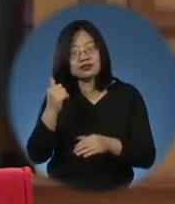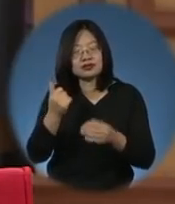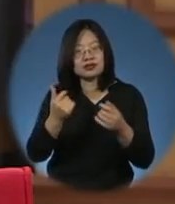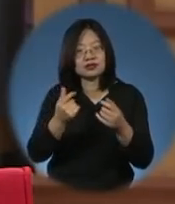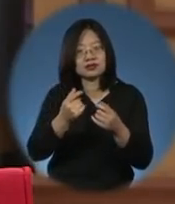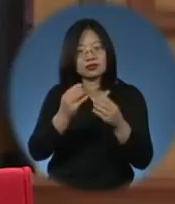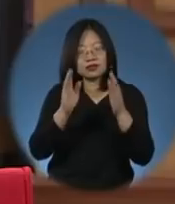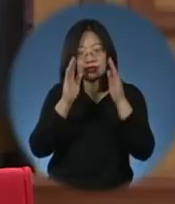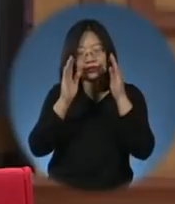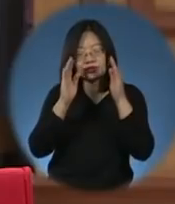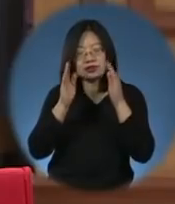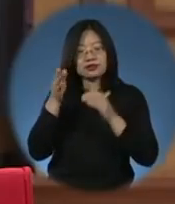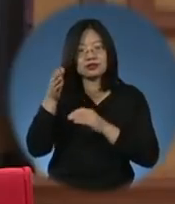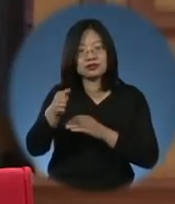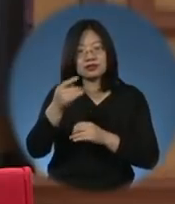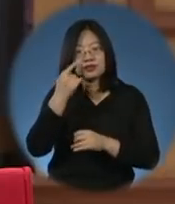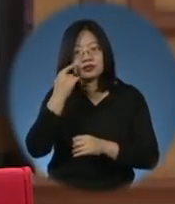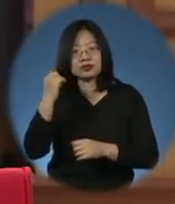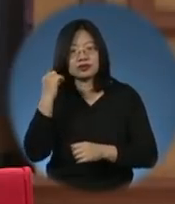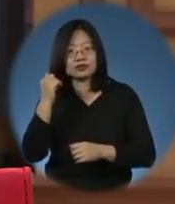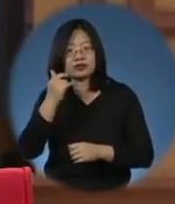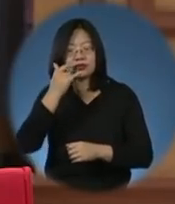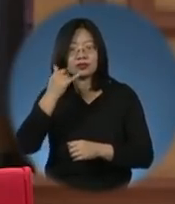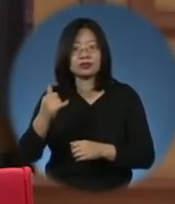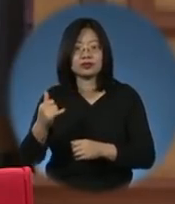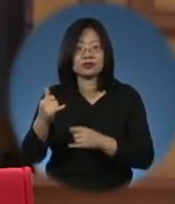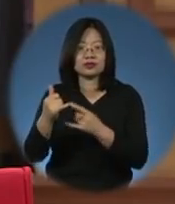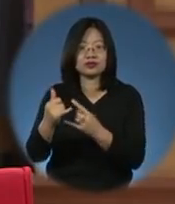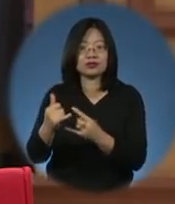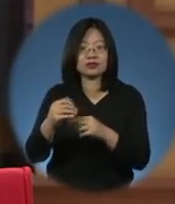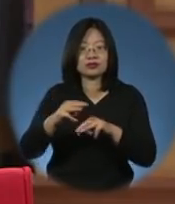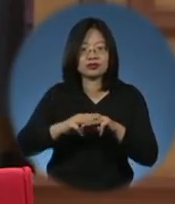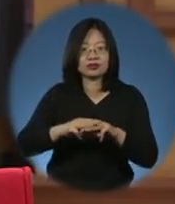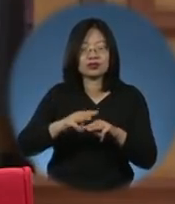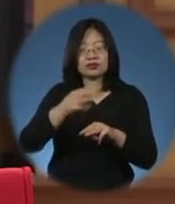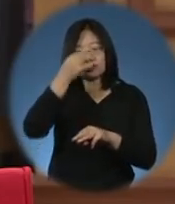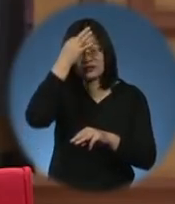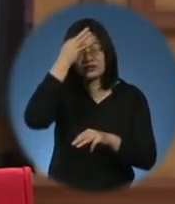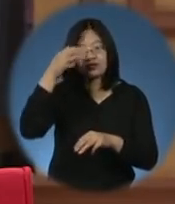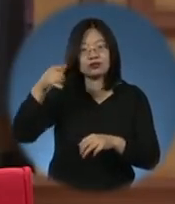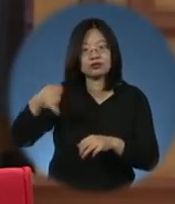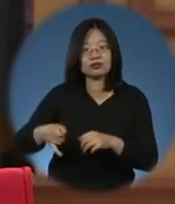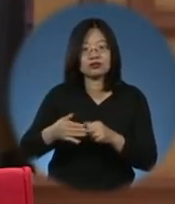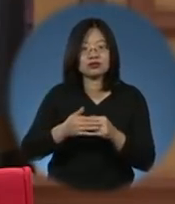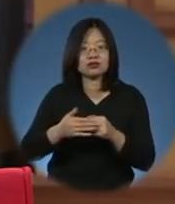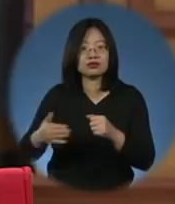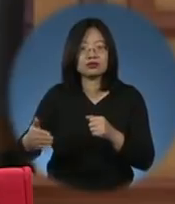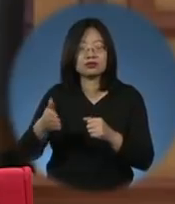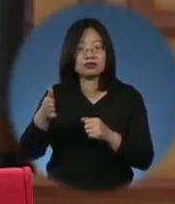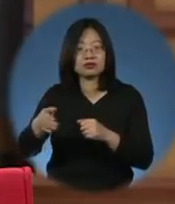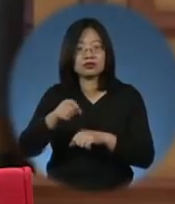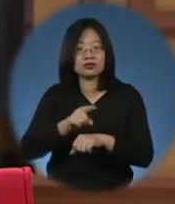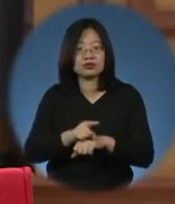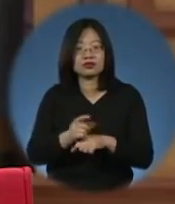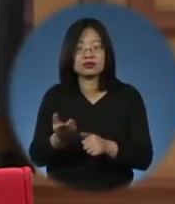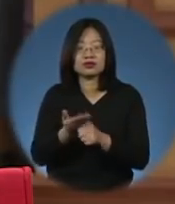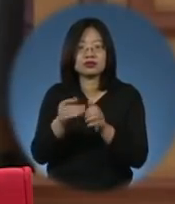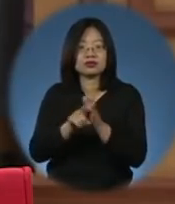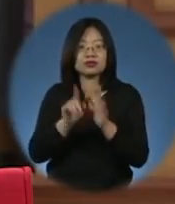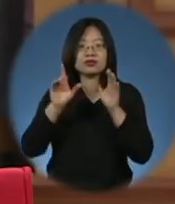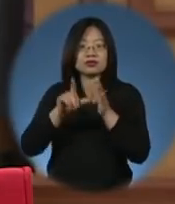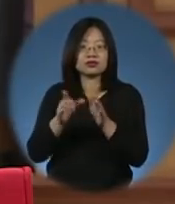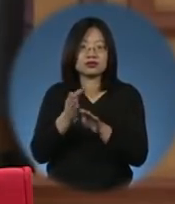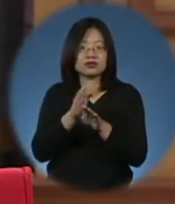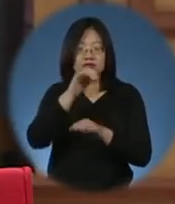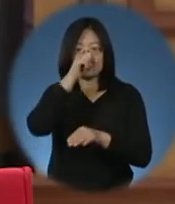얘기를 한 거고요. 네. 근데 이제 엄마 아빠가 뭐 농업을 모르니까 그러니까요. 전문성을 키우려면 어려서부터 키우는 게 좋고 그래서